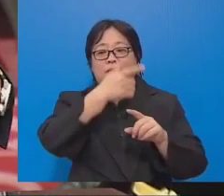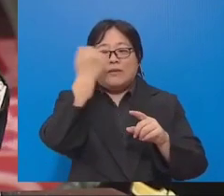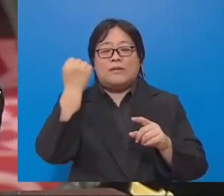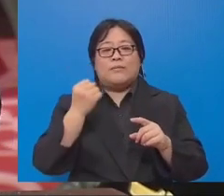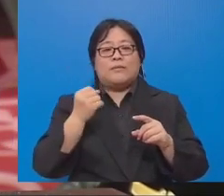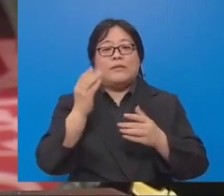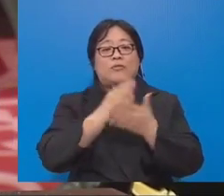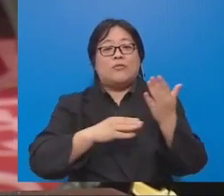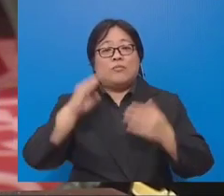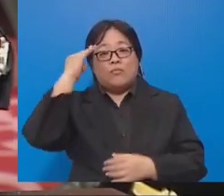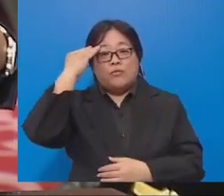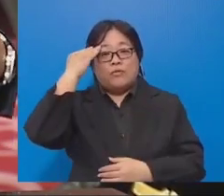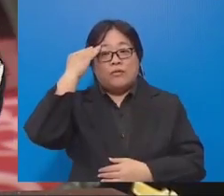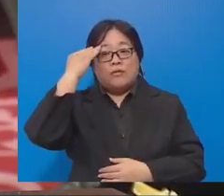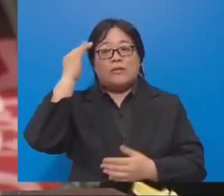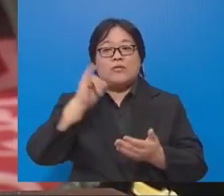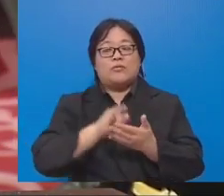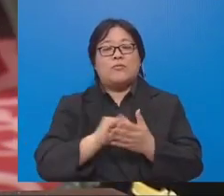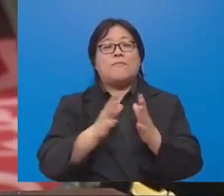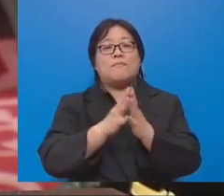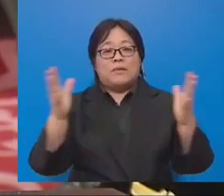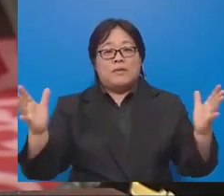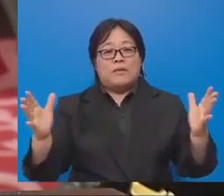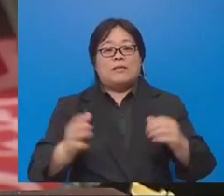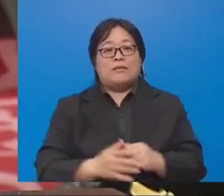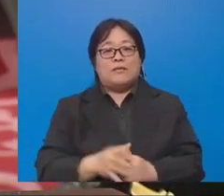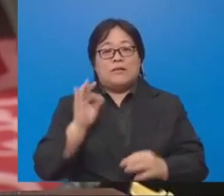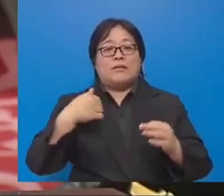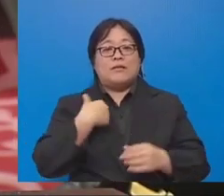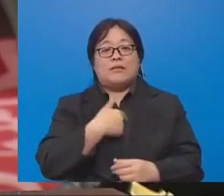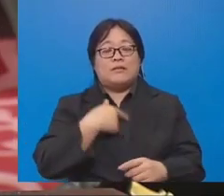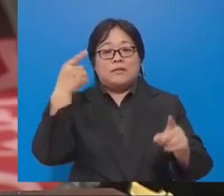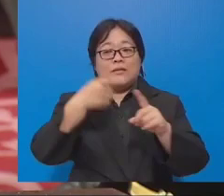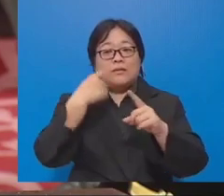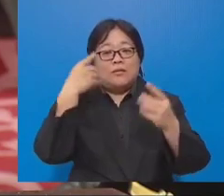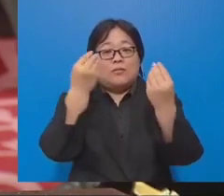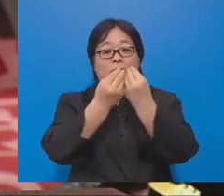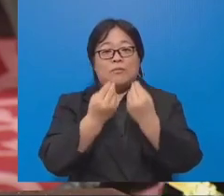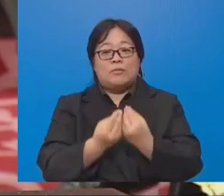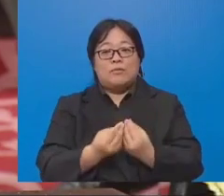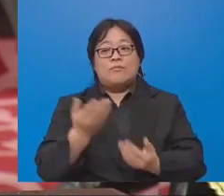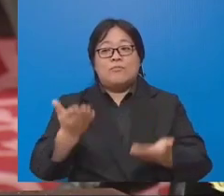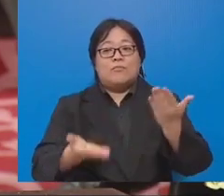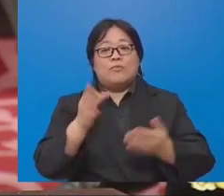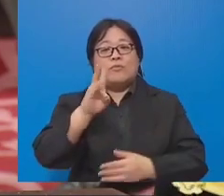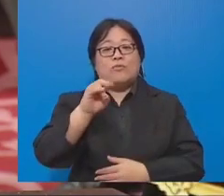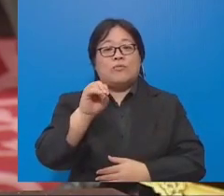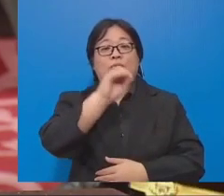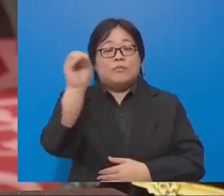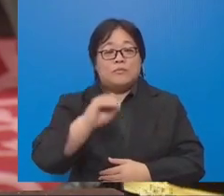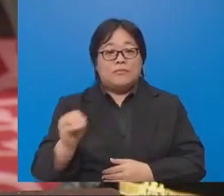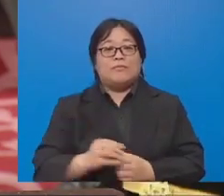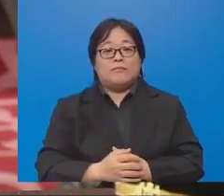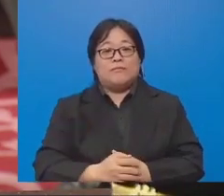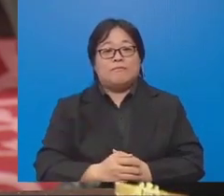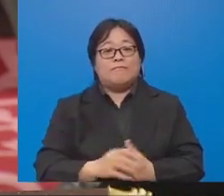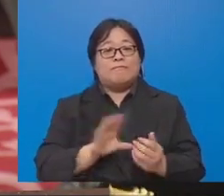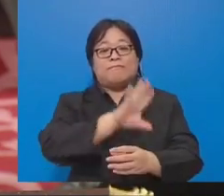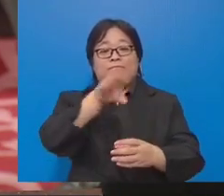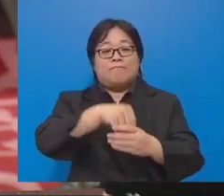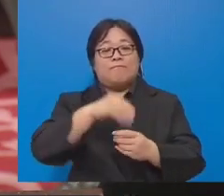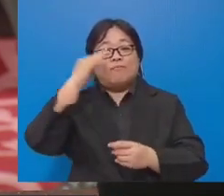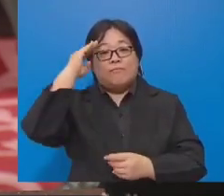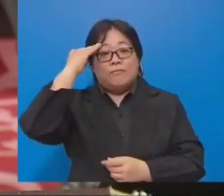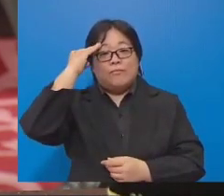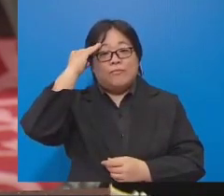subsektor BUMD Rani merupakan sebagian besar kalau kita lihat di Paris segi populasinya mungkin 700t gulung dalam